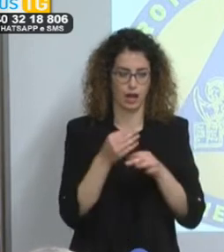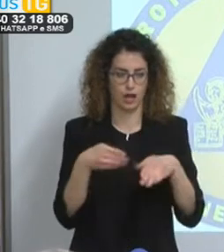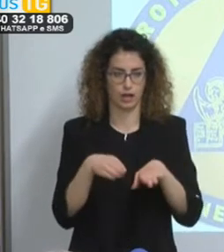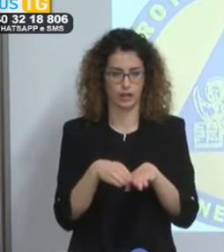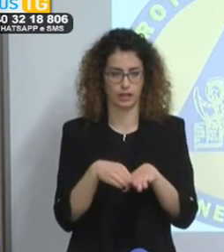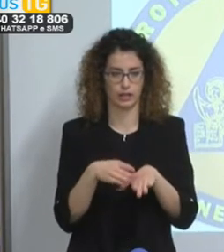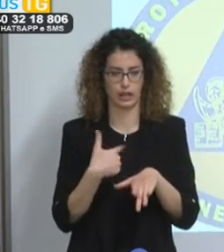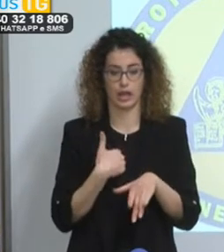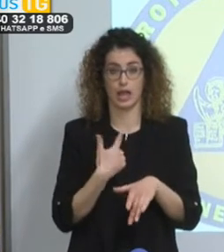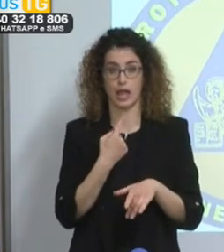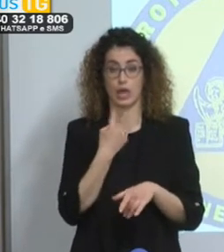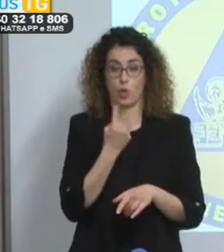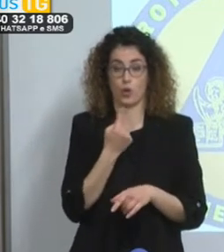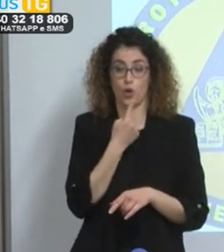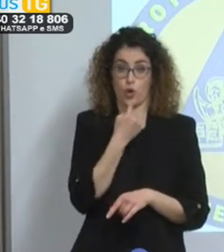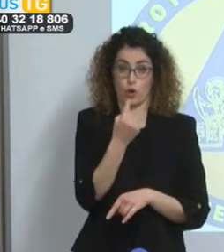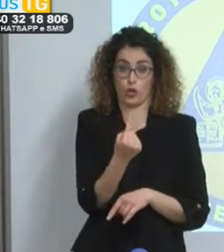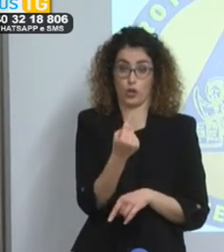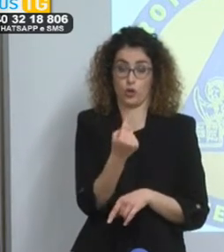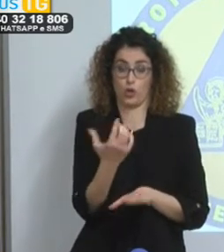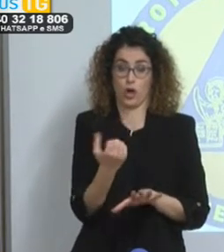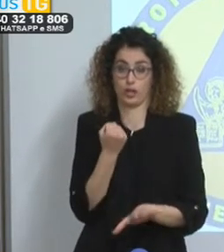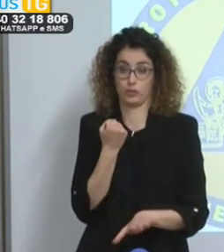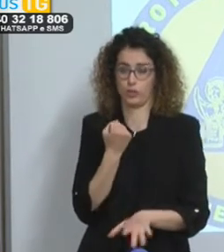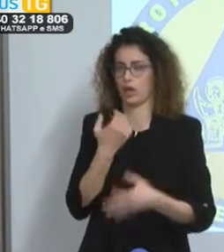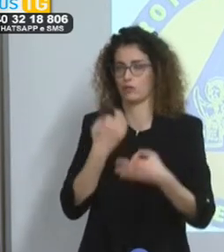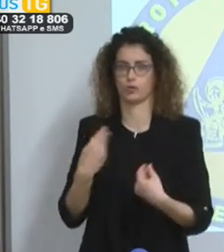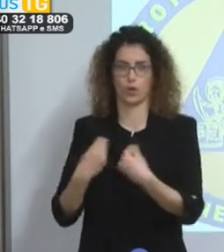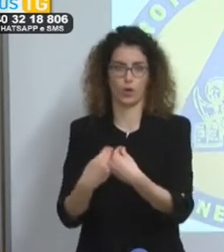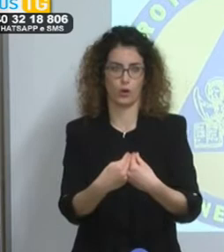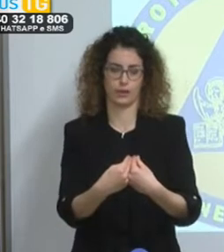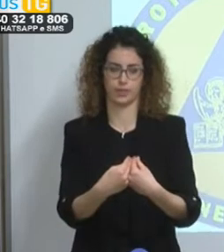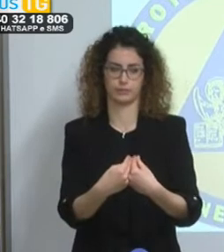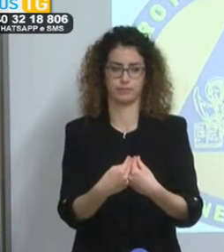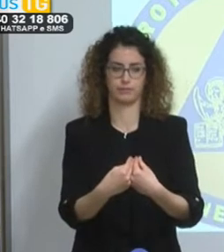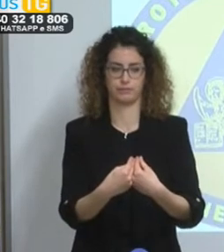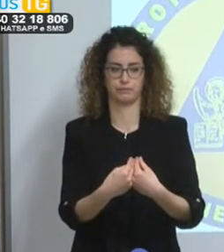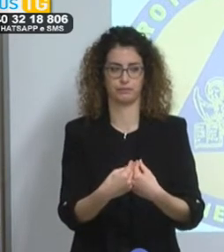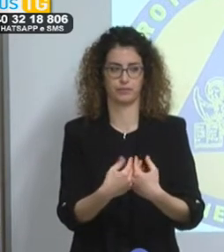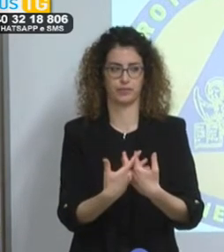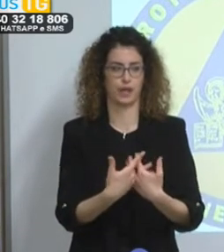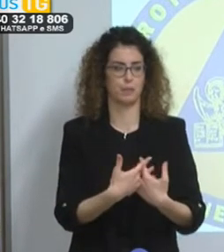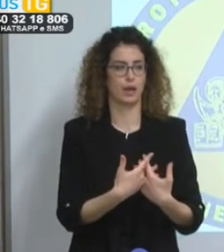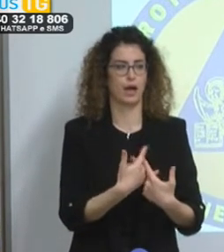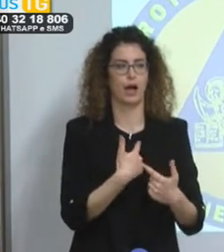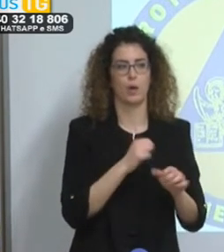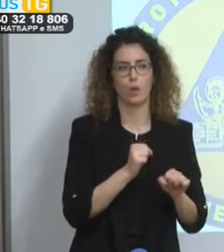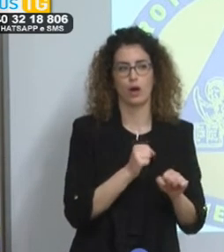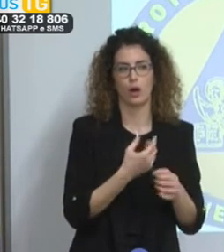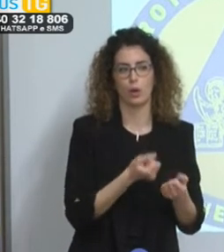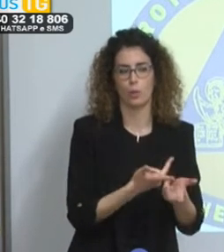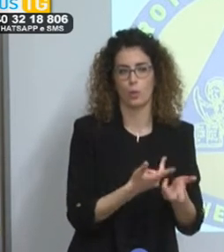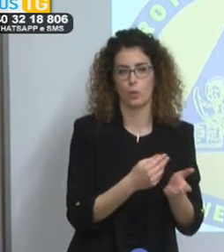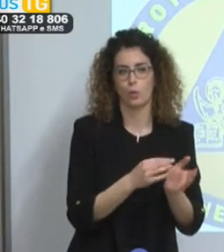Se faccio solo io un'anticipazione, cioè, i colleghi giustamente... Ma quando è previsto, diciamo, la presentazione? Spero che in settimana si chiuda. In settimana? Sì.